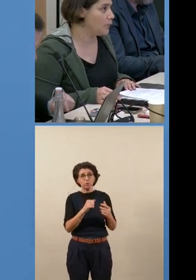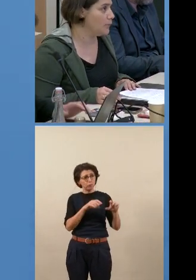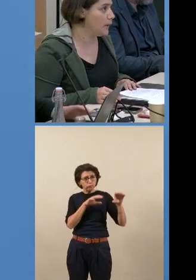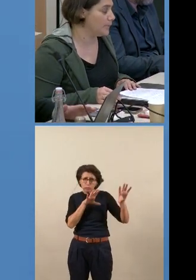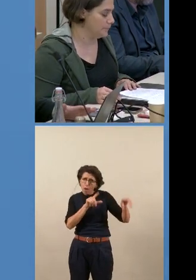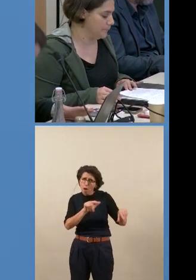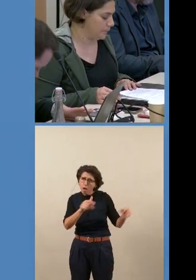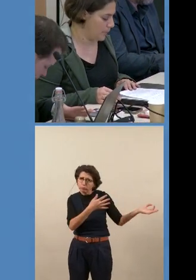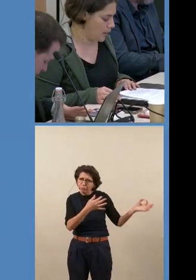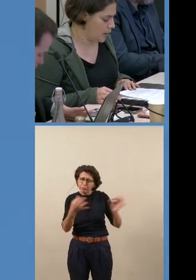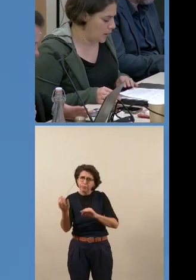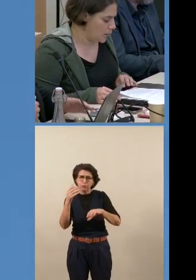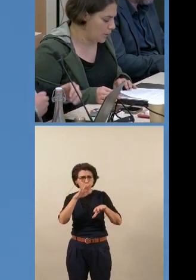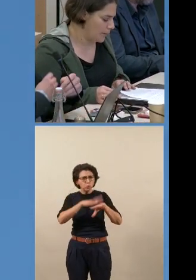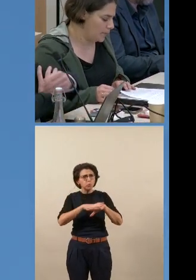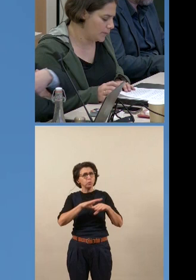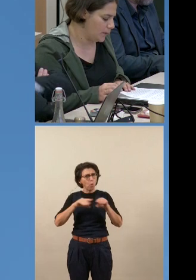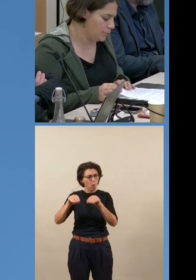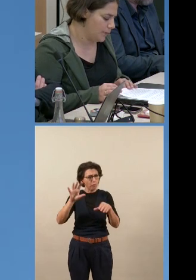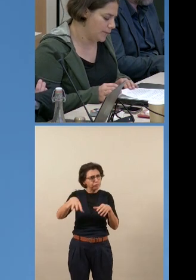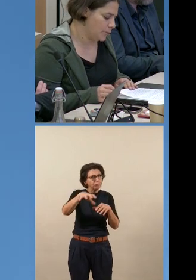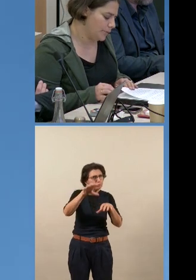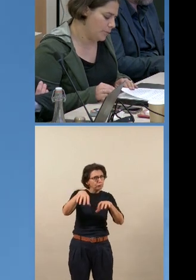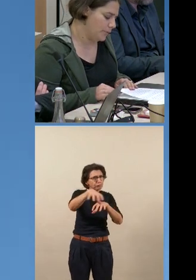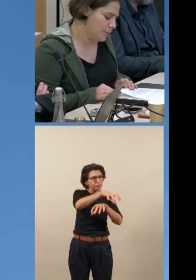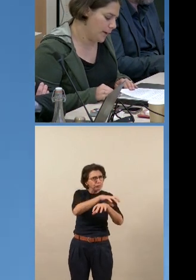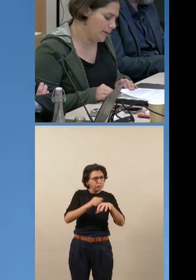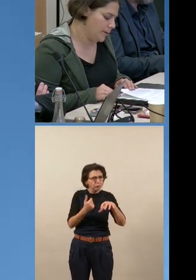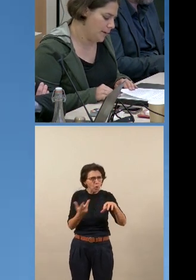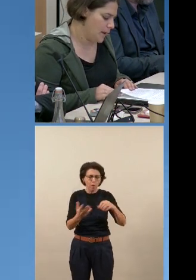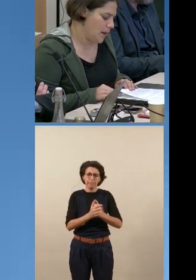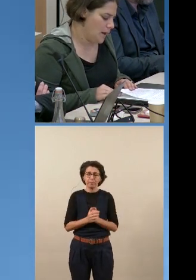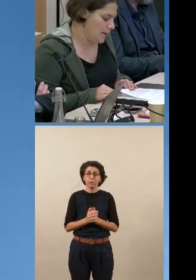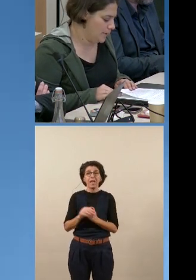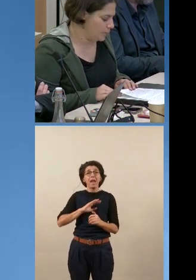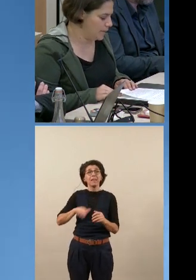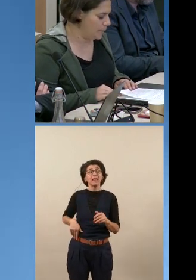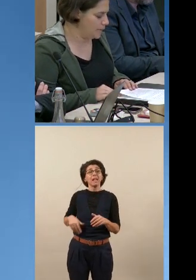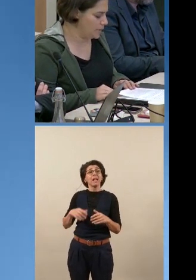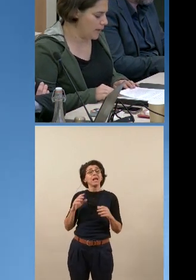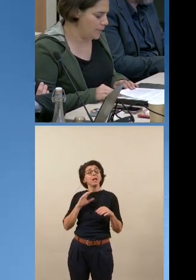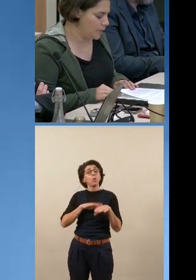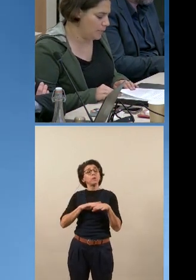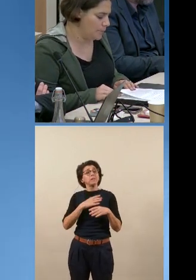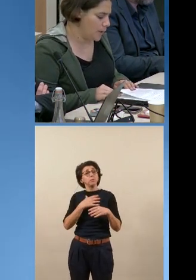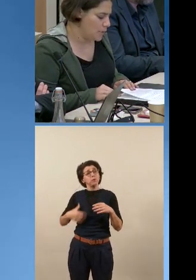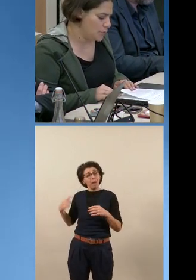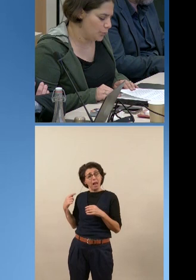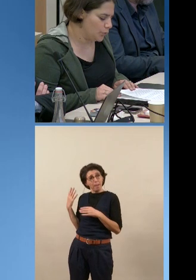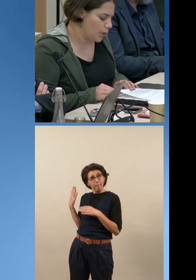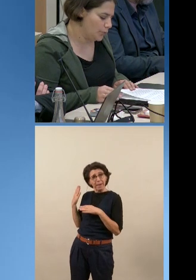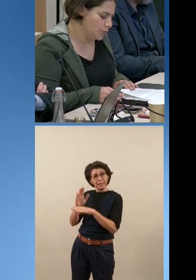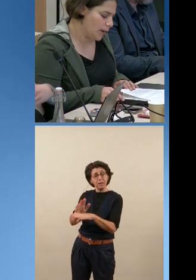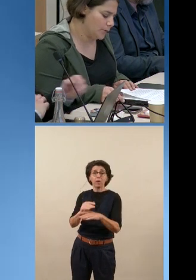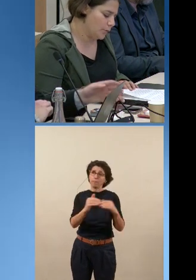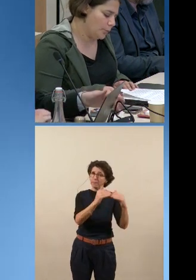territoire communal comme présenté lors du dernier conseil municipal les maisons des habitantes et habitants sont